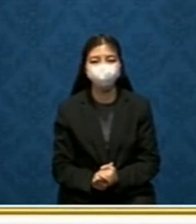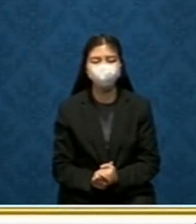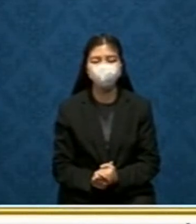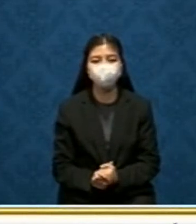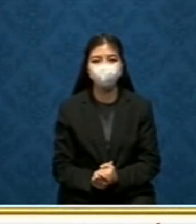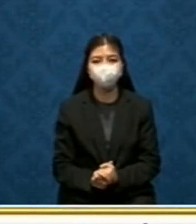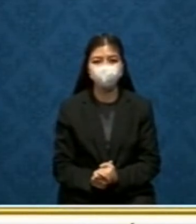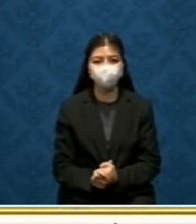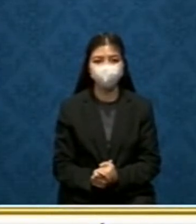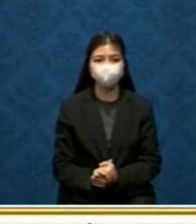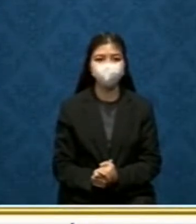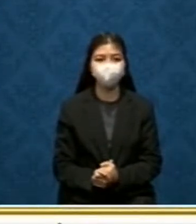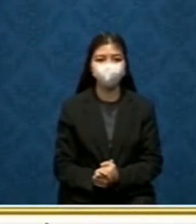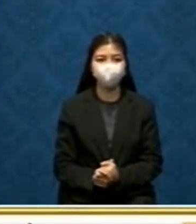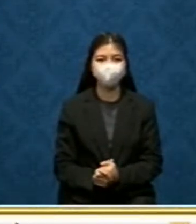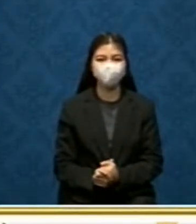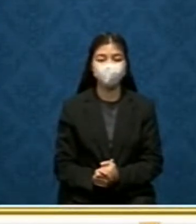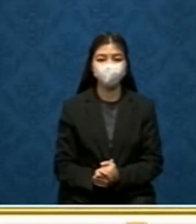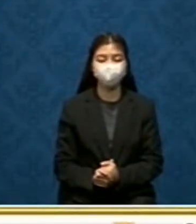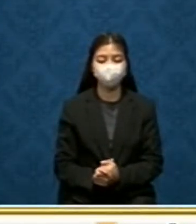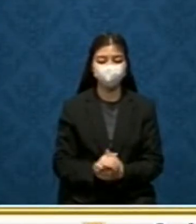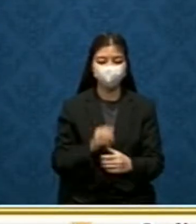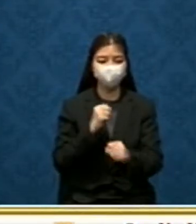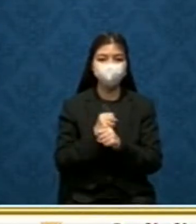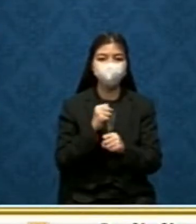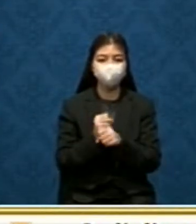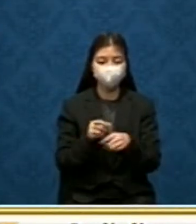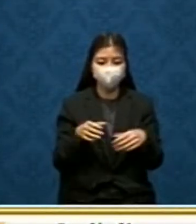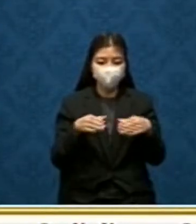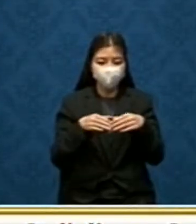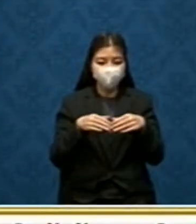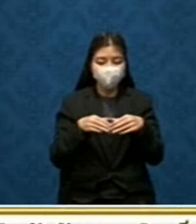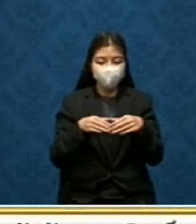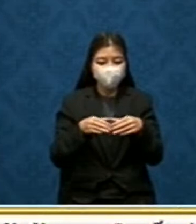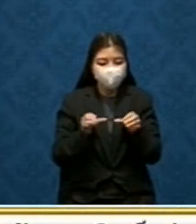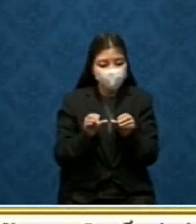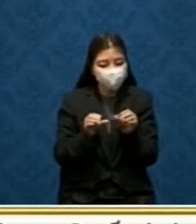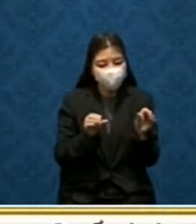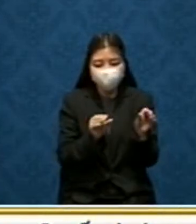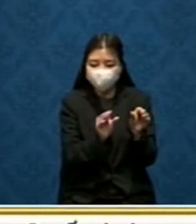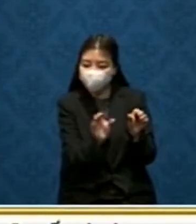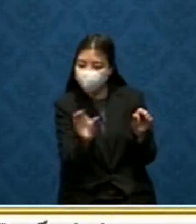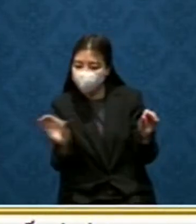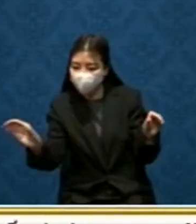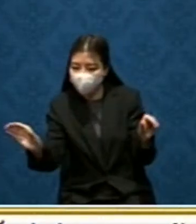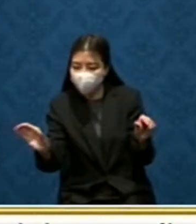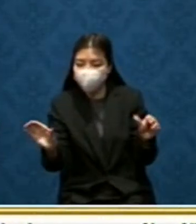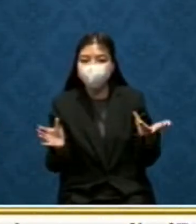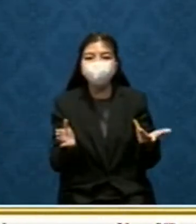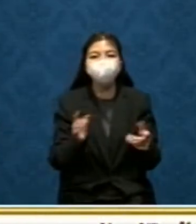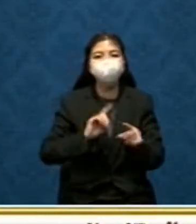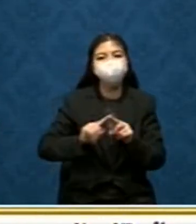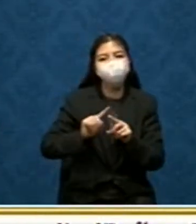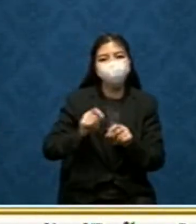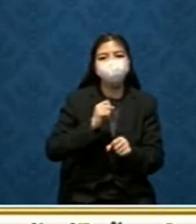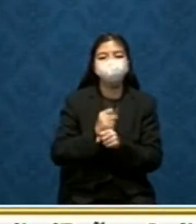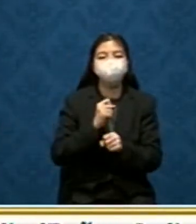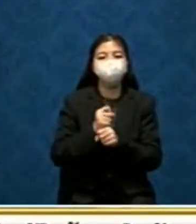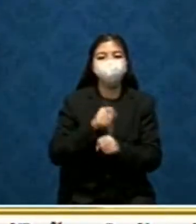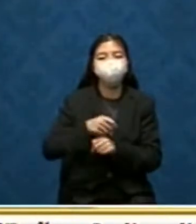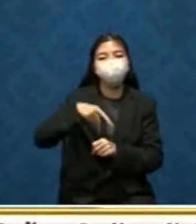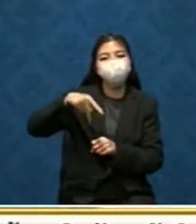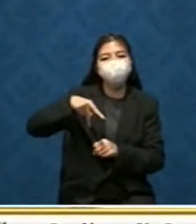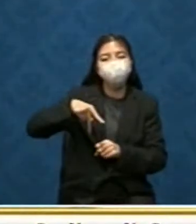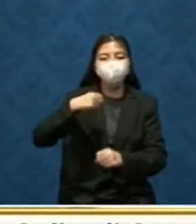การแตกพักนั้นเต็ครกัไปอยู่ตรนั้นอยู่ตรงนี้ แล้วกตั้งเฉพาะกิดขึนมา